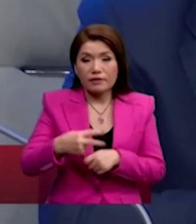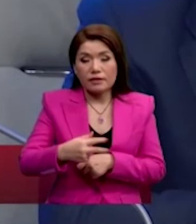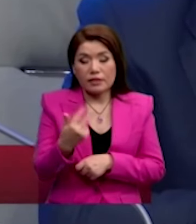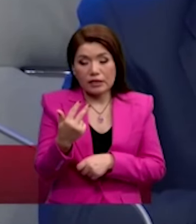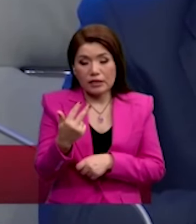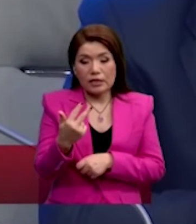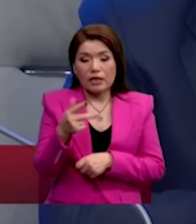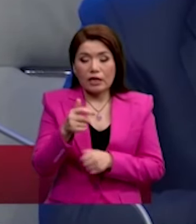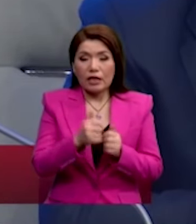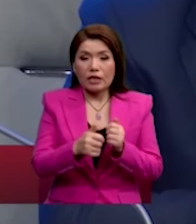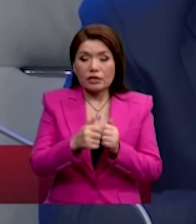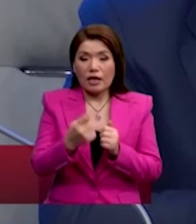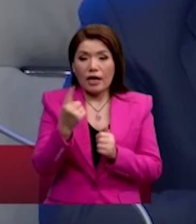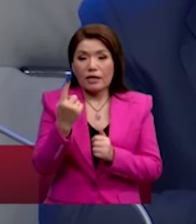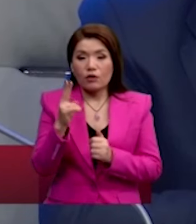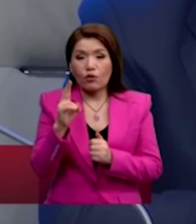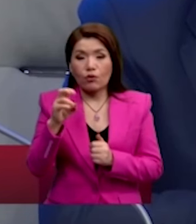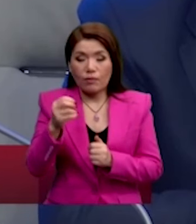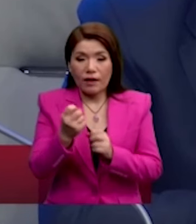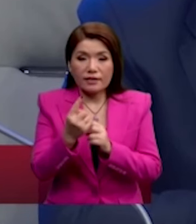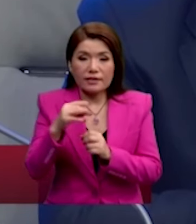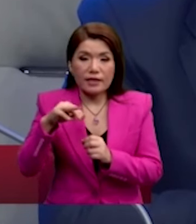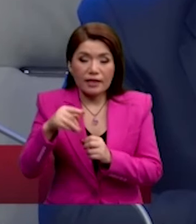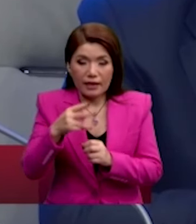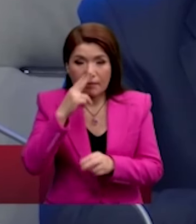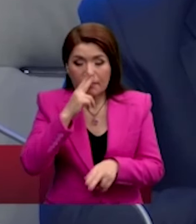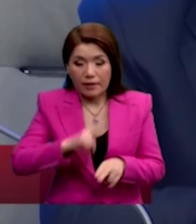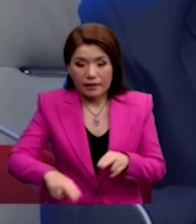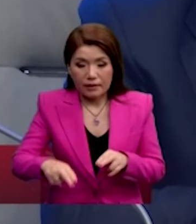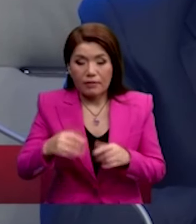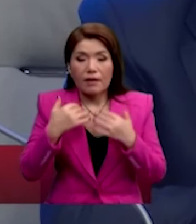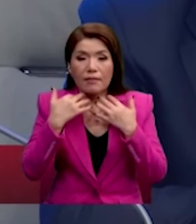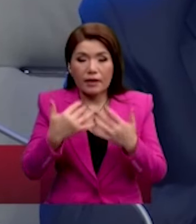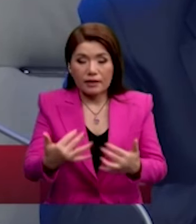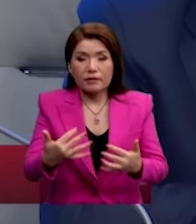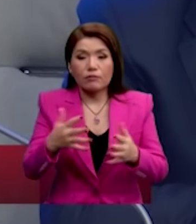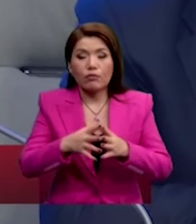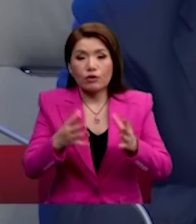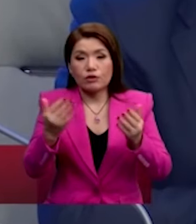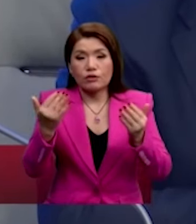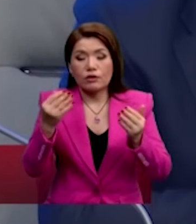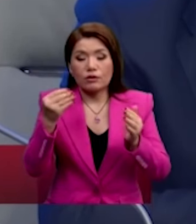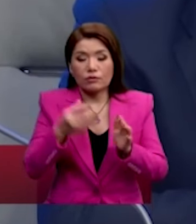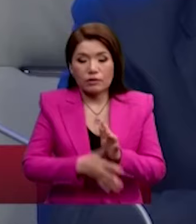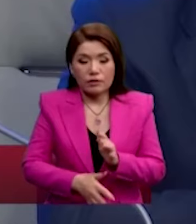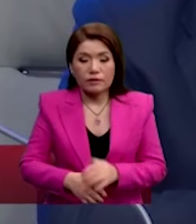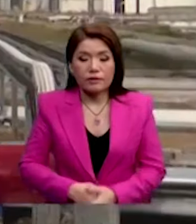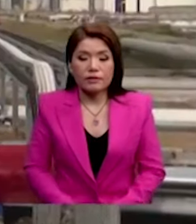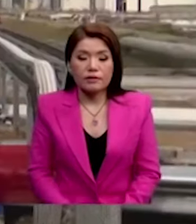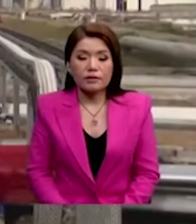23. То есть за каждый куб мы теряем 11 тенге. Чем больше внутреннее потребление, чем больше убытков.